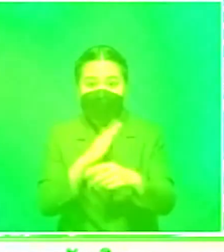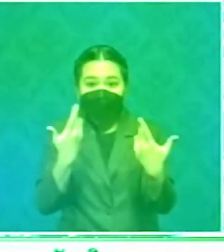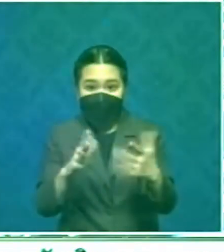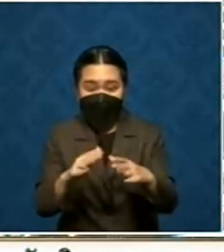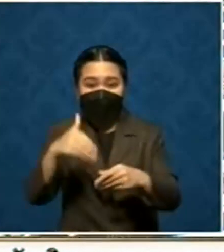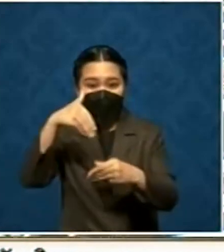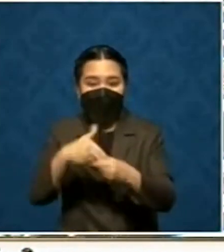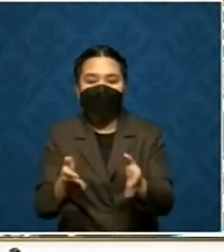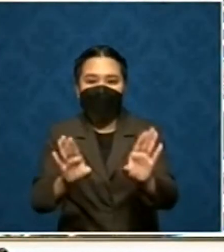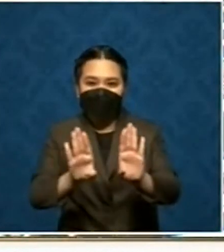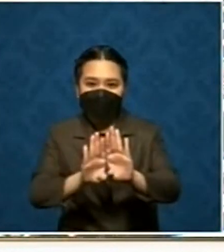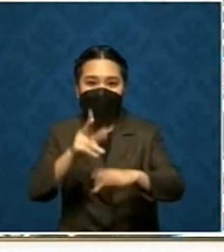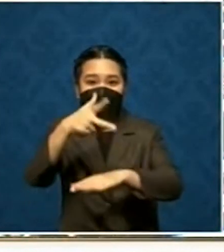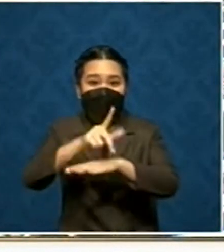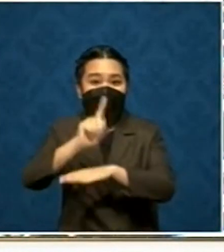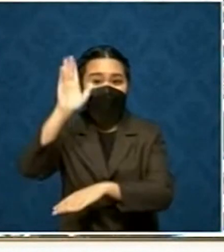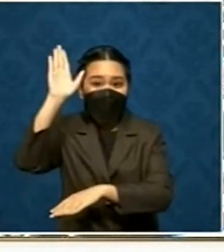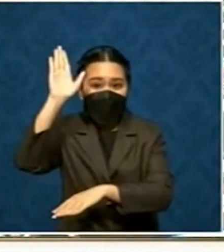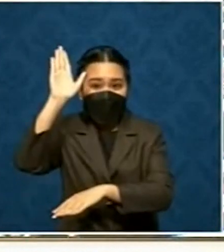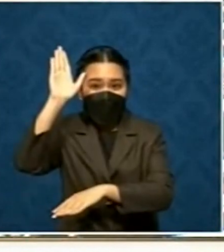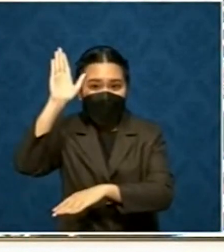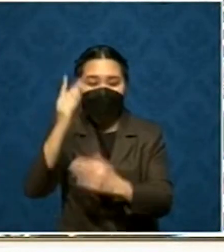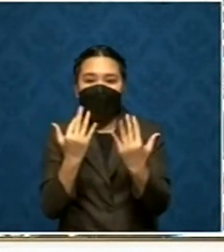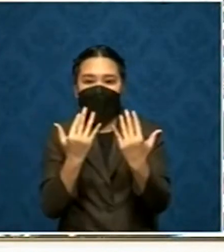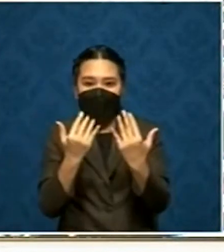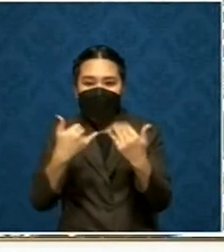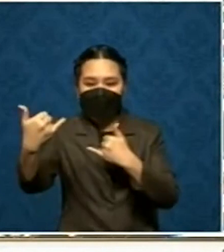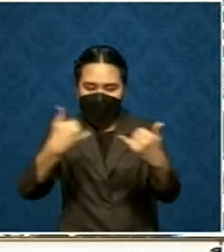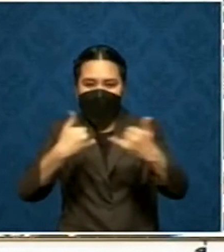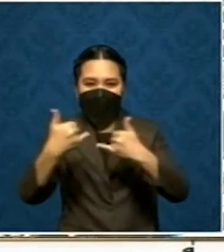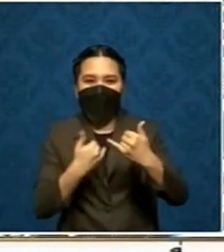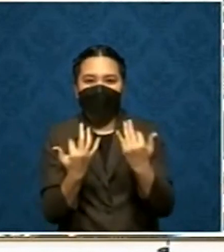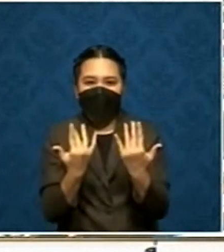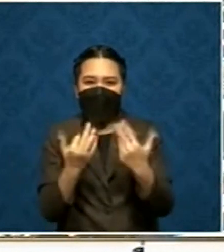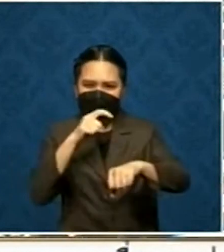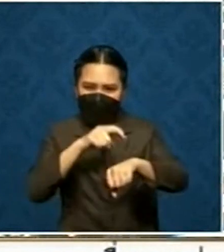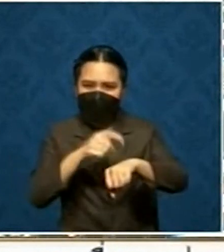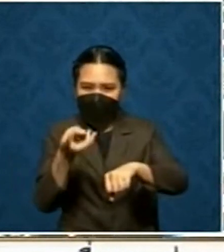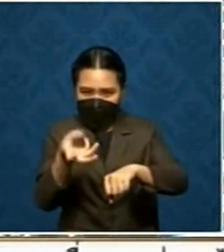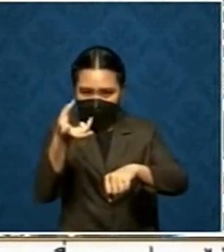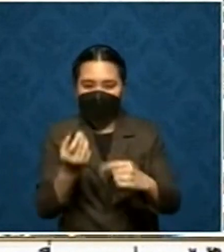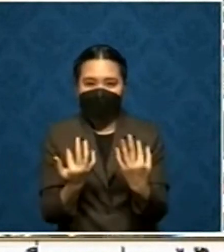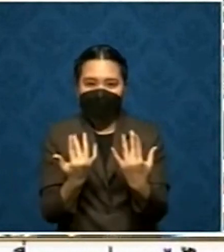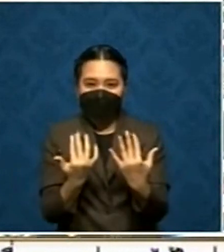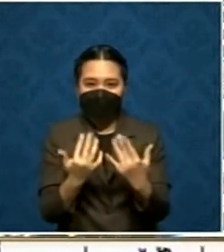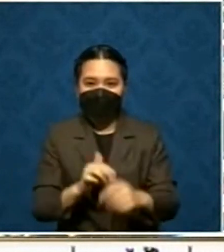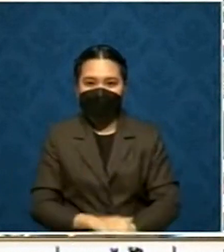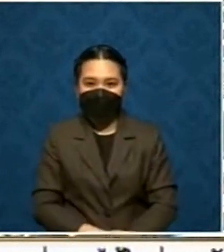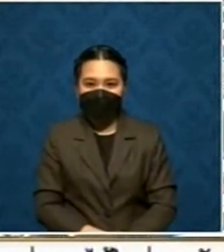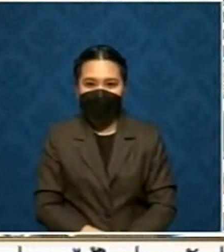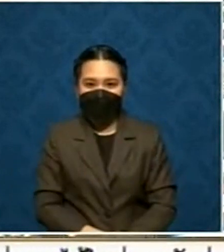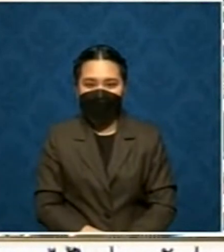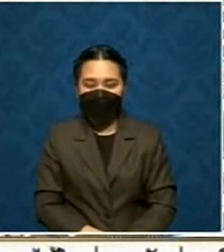เก้าไกลเลอกที่จะก่าถึงโยเมวันที่ 29 สิงหาคม 2564 ในเรื่องไลรีกิวทธนะ